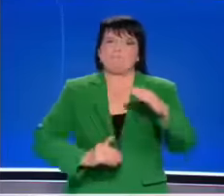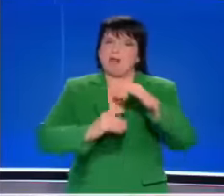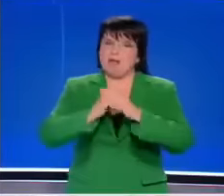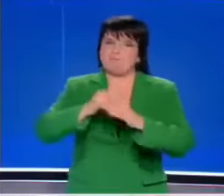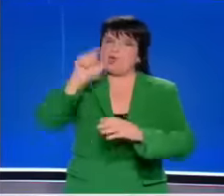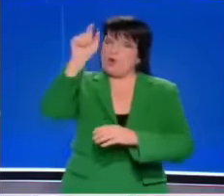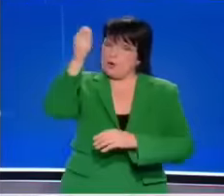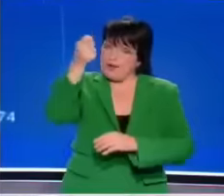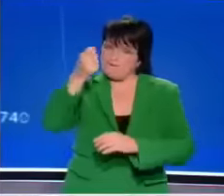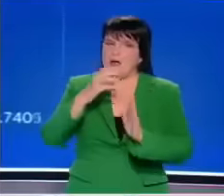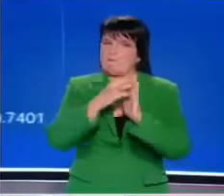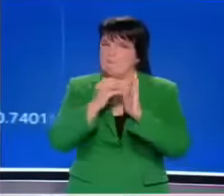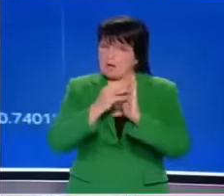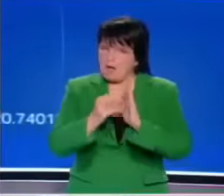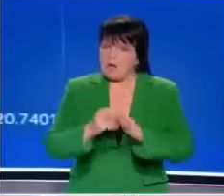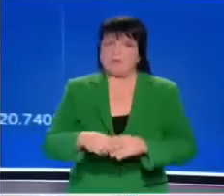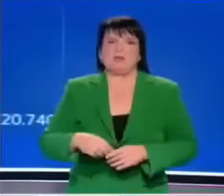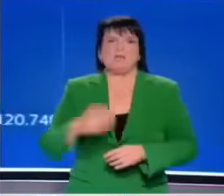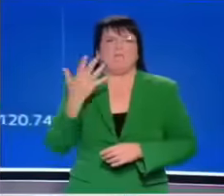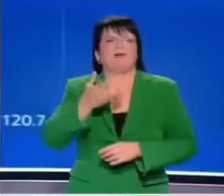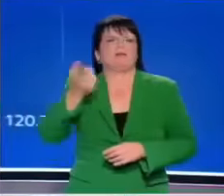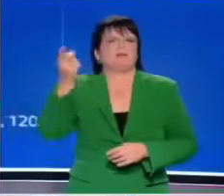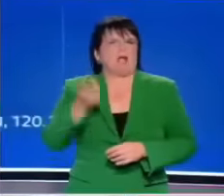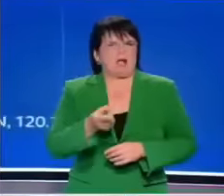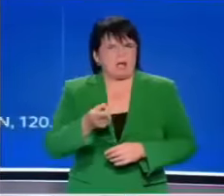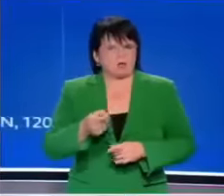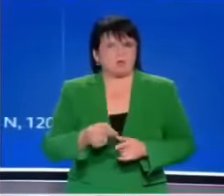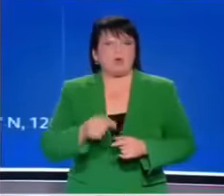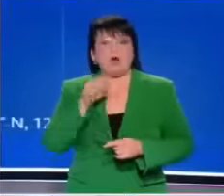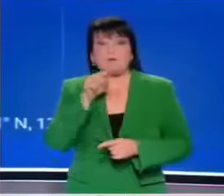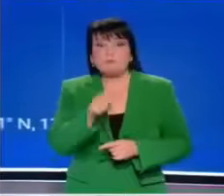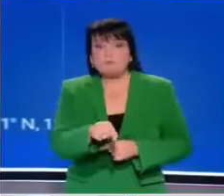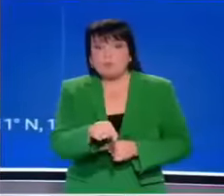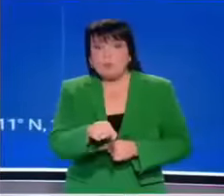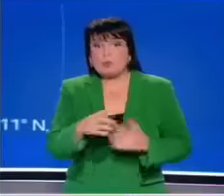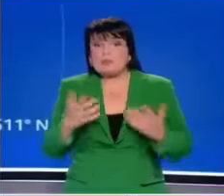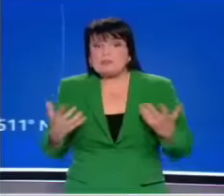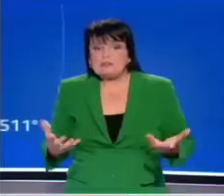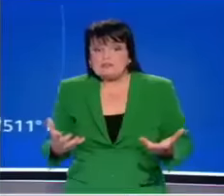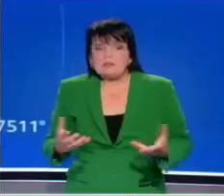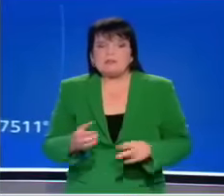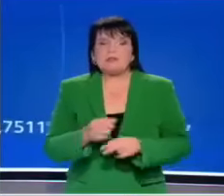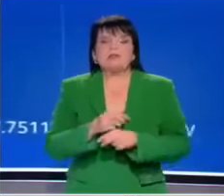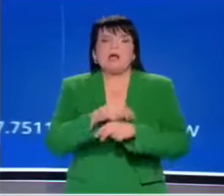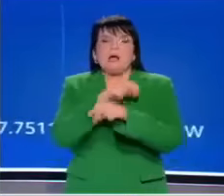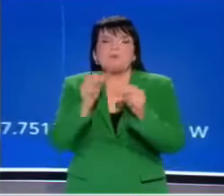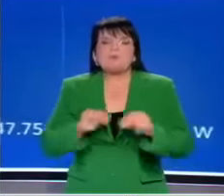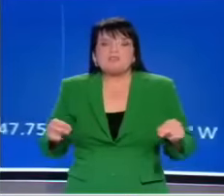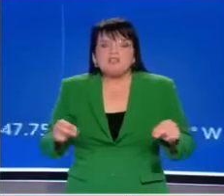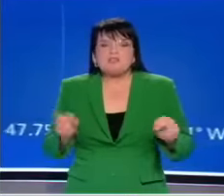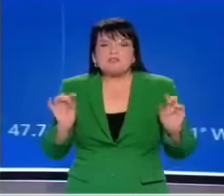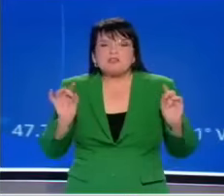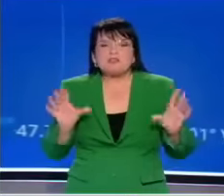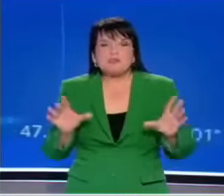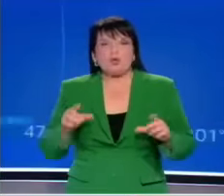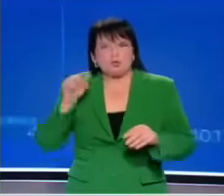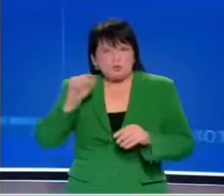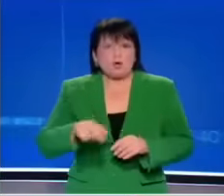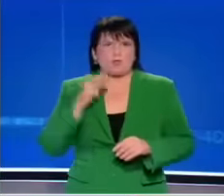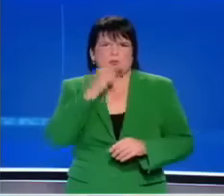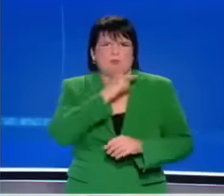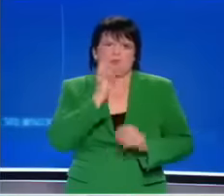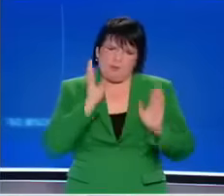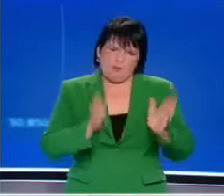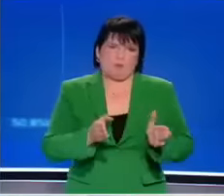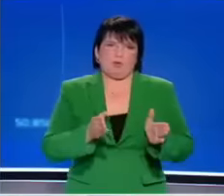ηλεκτρικό ρεύμα παρεπιπτόντως με το όριο κέρδους 5% το οποίο δεν έχει δημοσιονομικό αποτύπωμα μπορεί τώρα ο προθυπουργός να το κάνει άμα